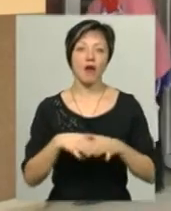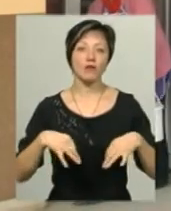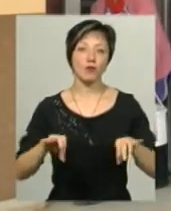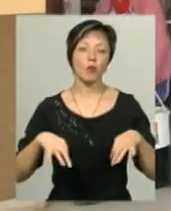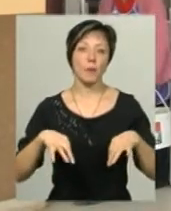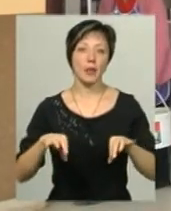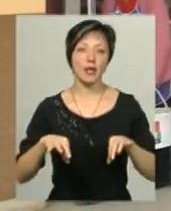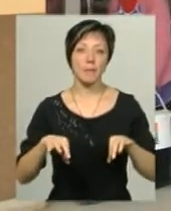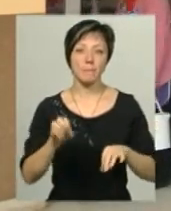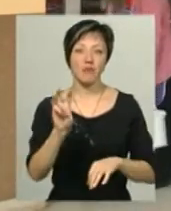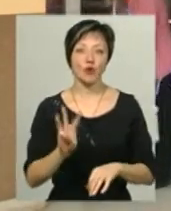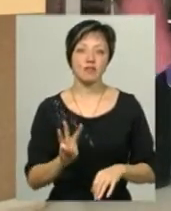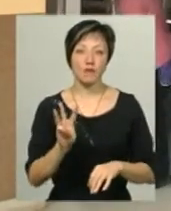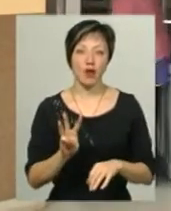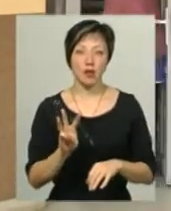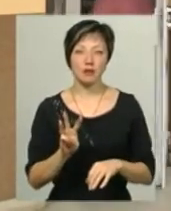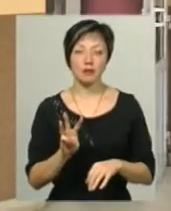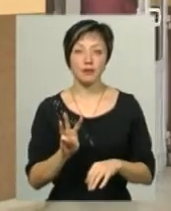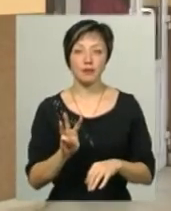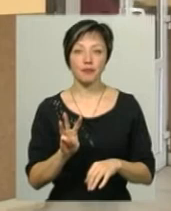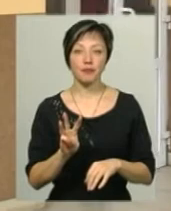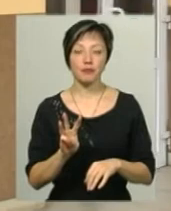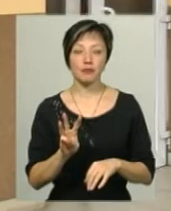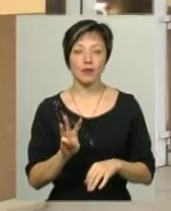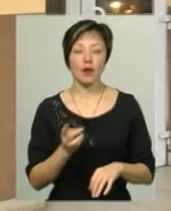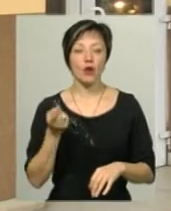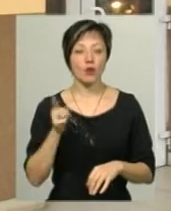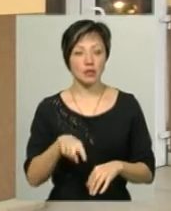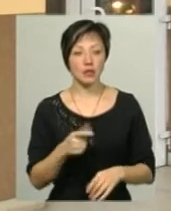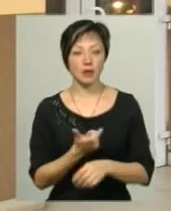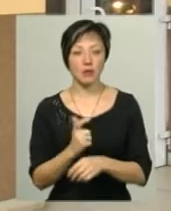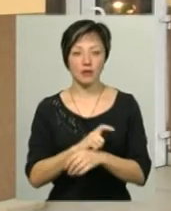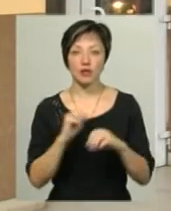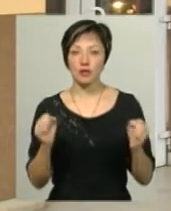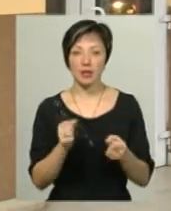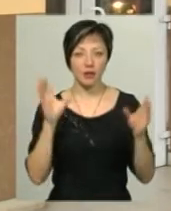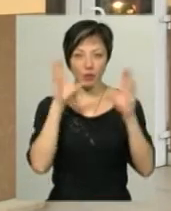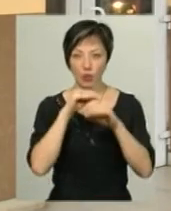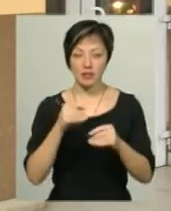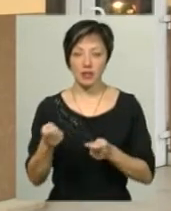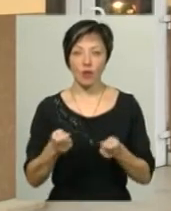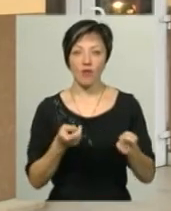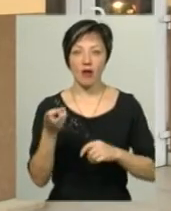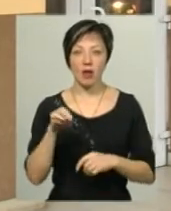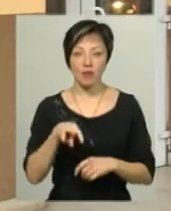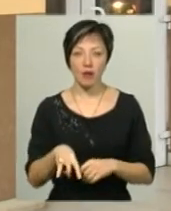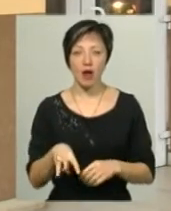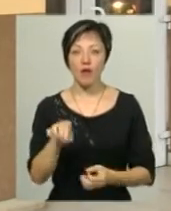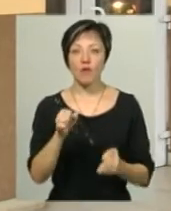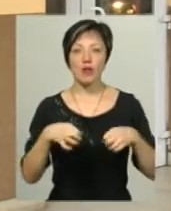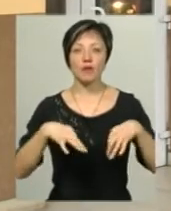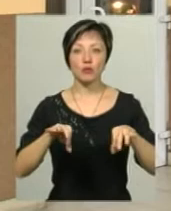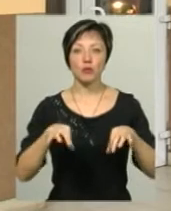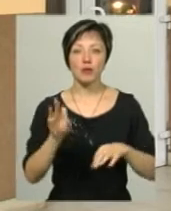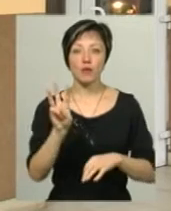автомобілем Volkswagen Golf, оскільки перевищив швидкість та не впорався з керуванням. Водій